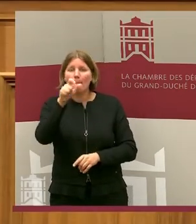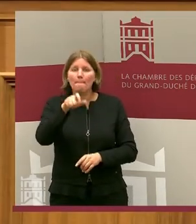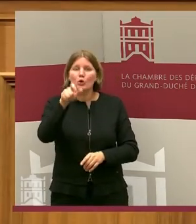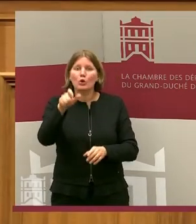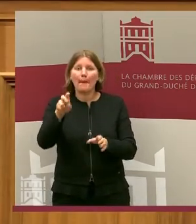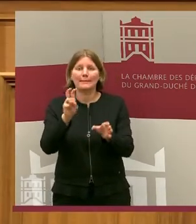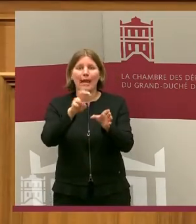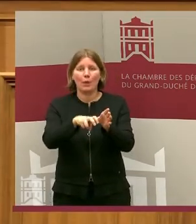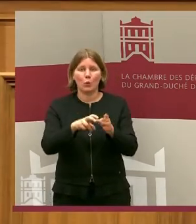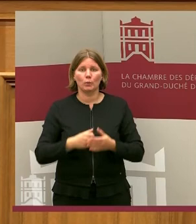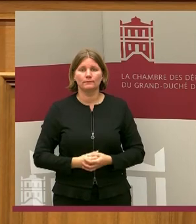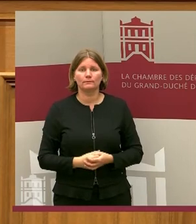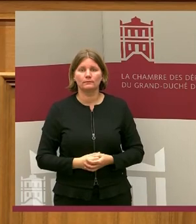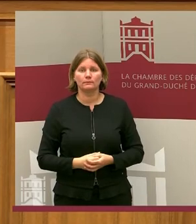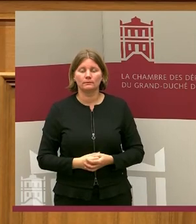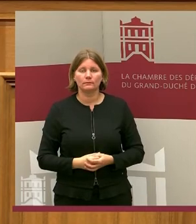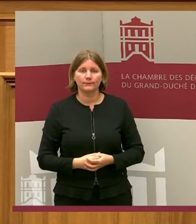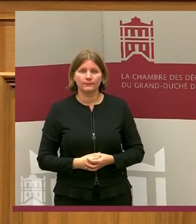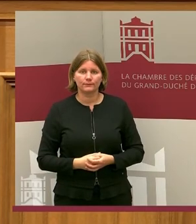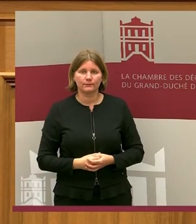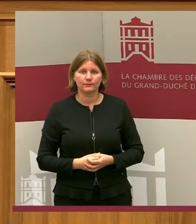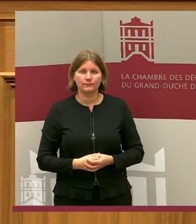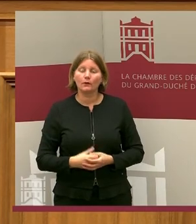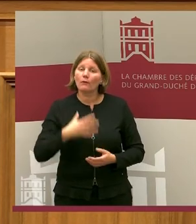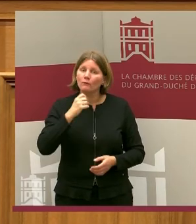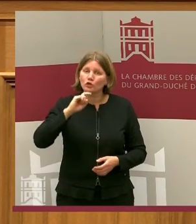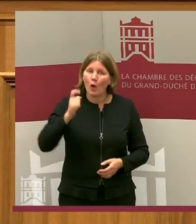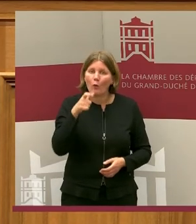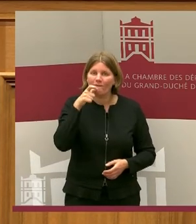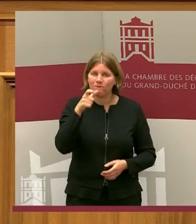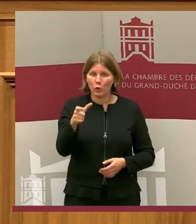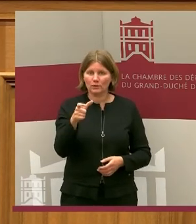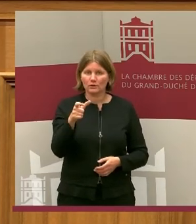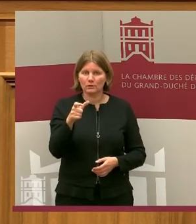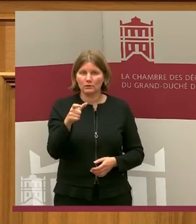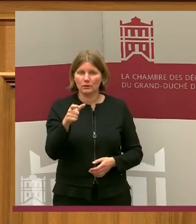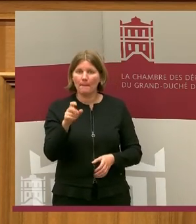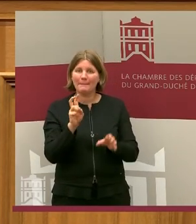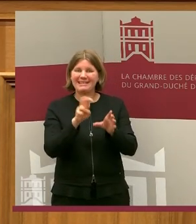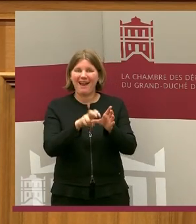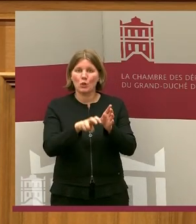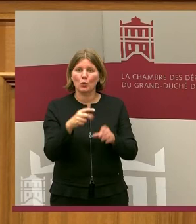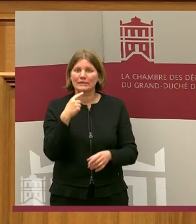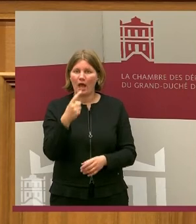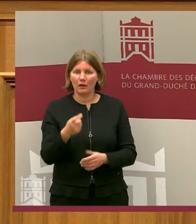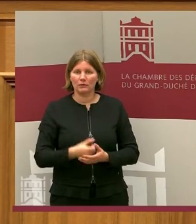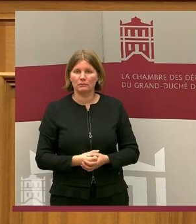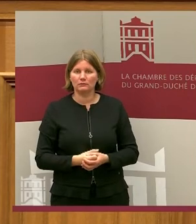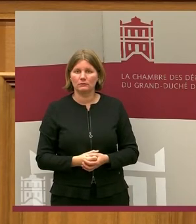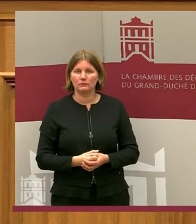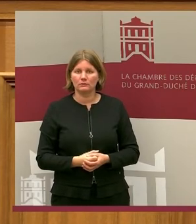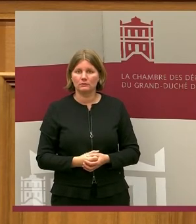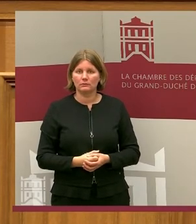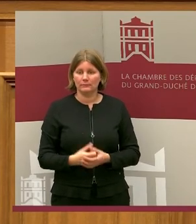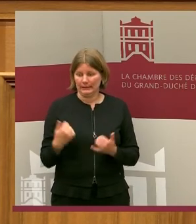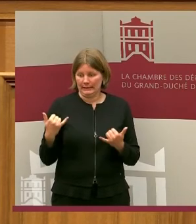Bürgerbedeelung. Ich will dann noch nach einem Wort zur Bedeelung so, nachdem ich mich hier habe, was der Mangel